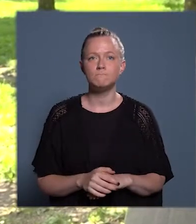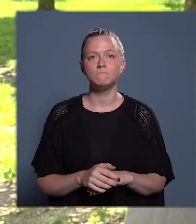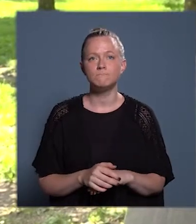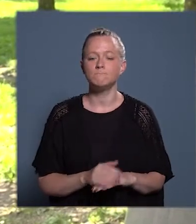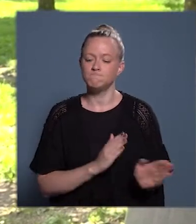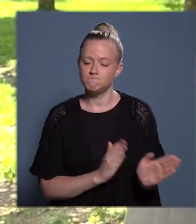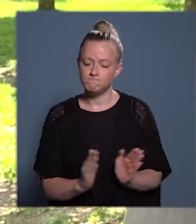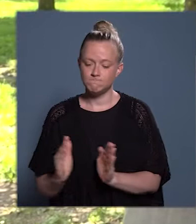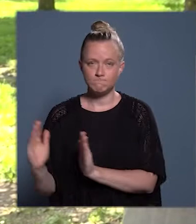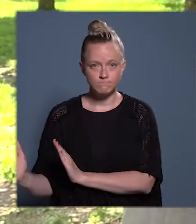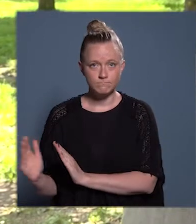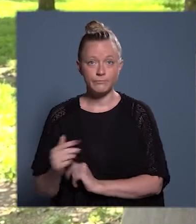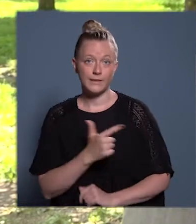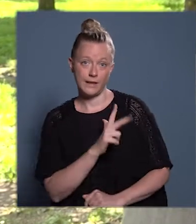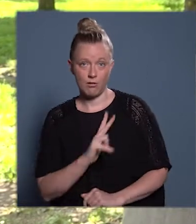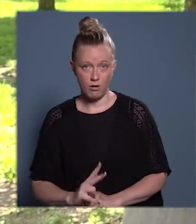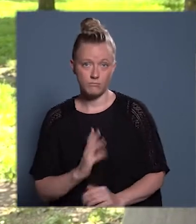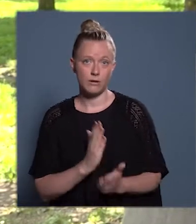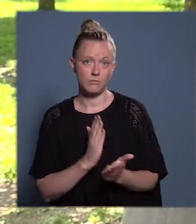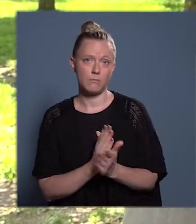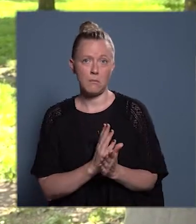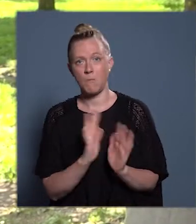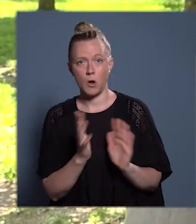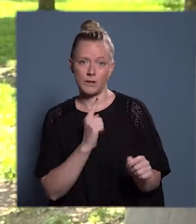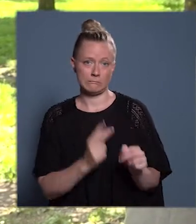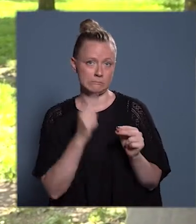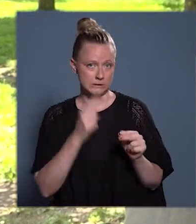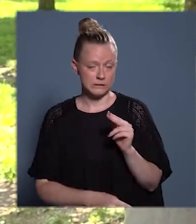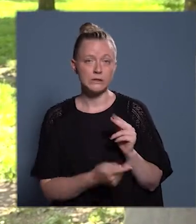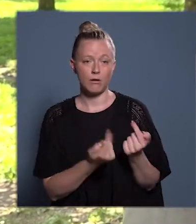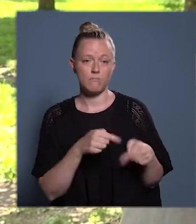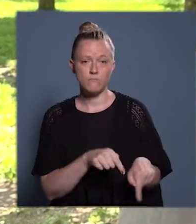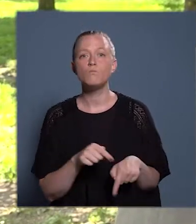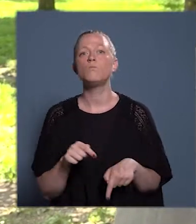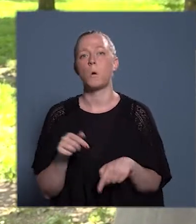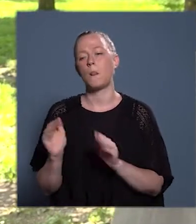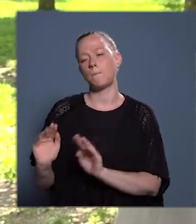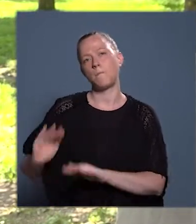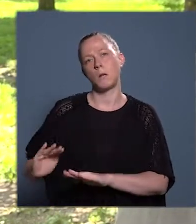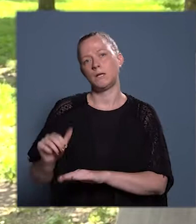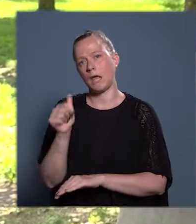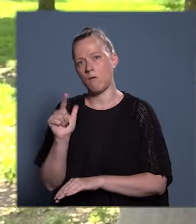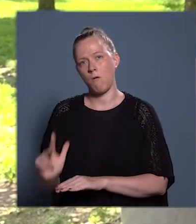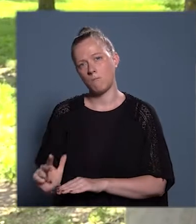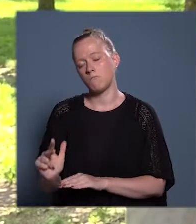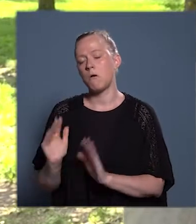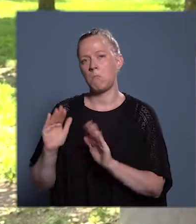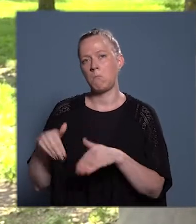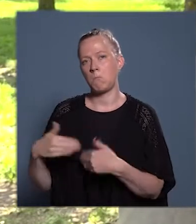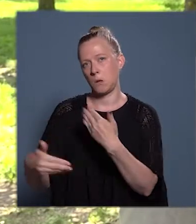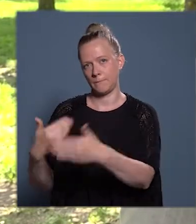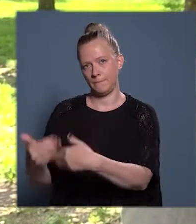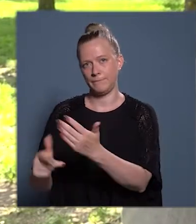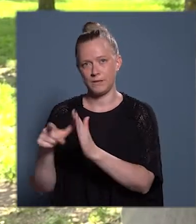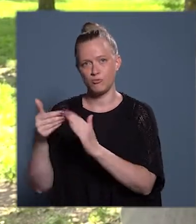ütemezzük, kétharmadot megpróbáljuk megépíteni ebből a pénzből, és egyharmadot majd később. Úgyhogy ott, ahol állunk, innen egy